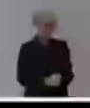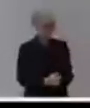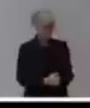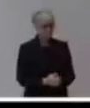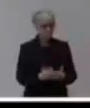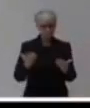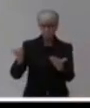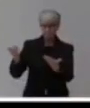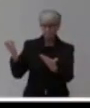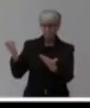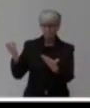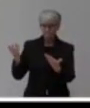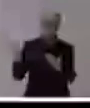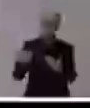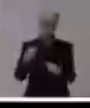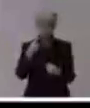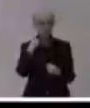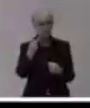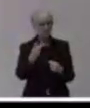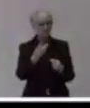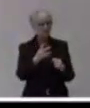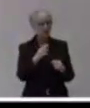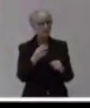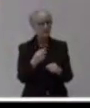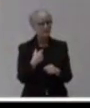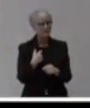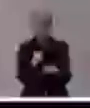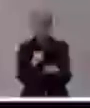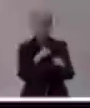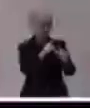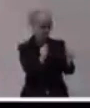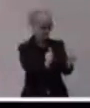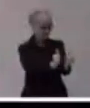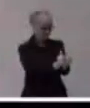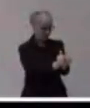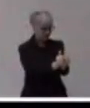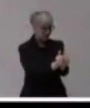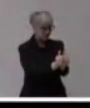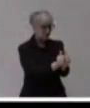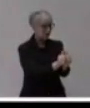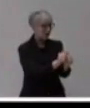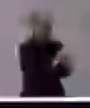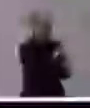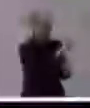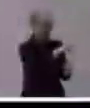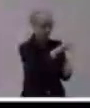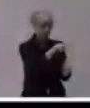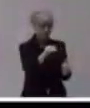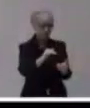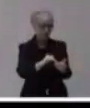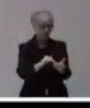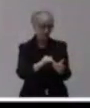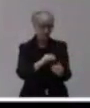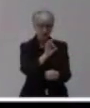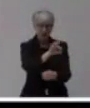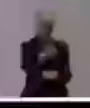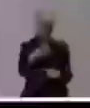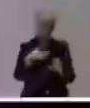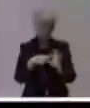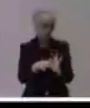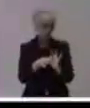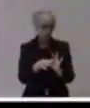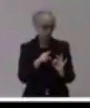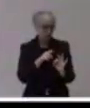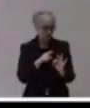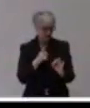Ecco, dicevo che l'abbiamo realizzato in partnership con alcuni enti, i nostri colleghi